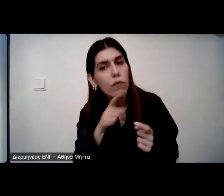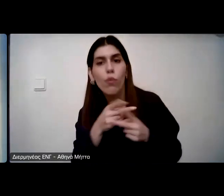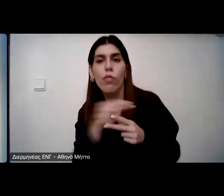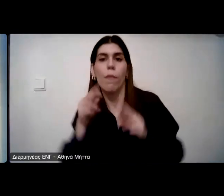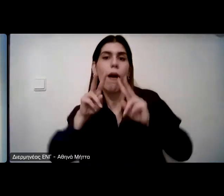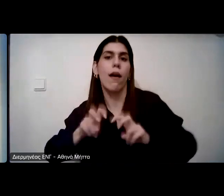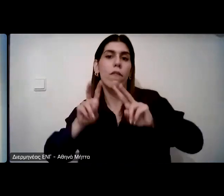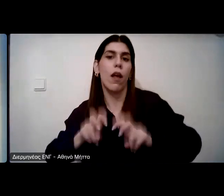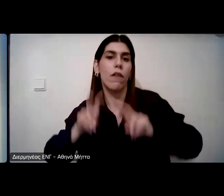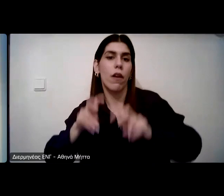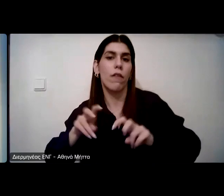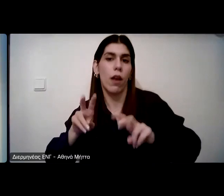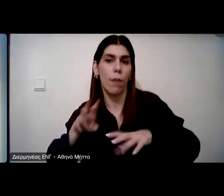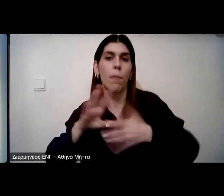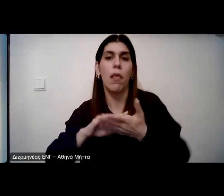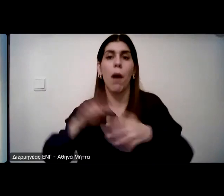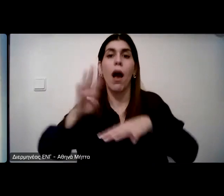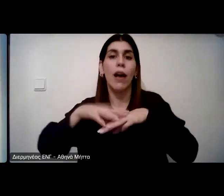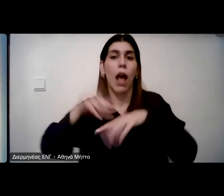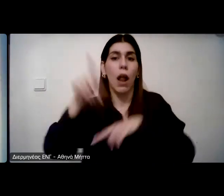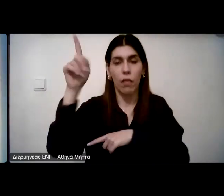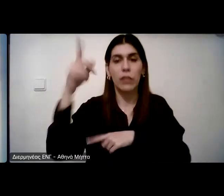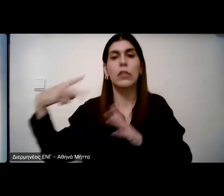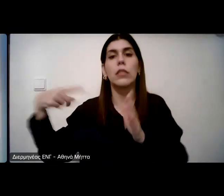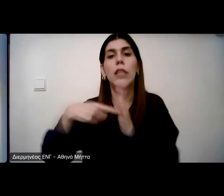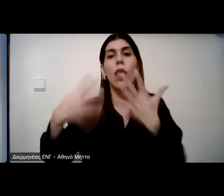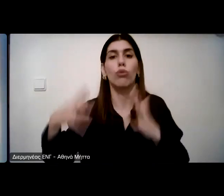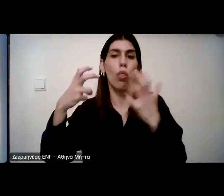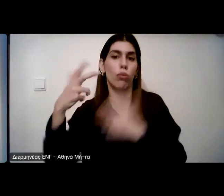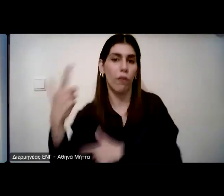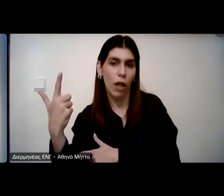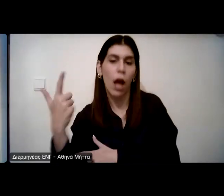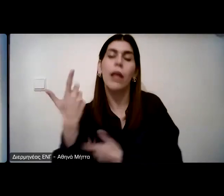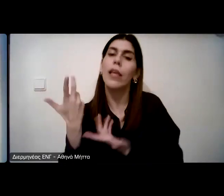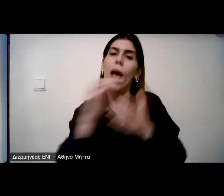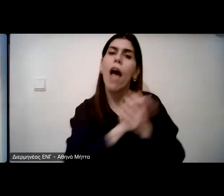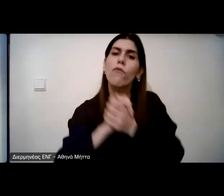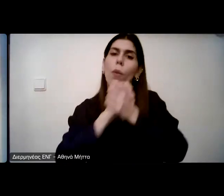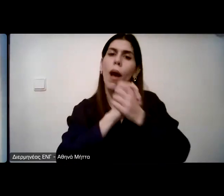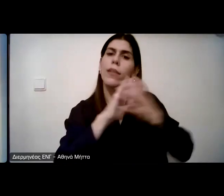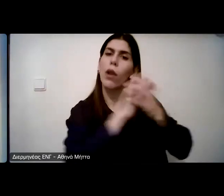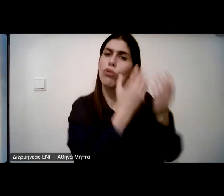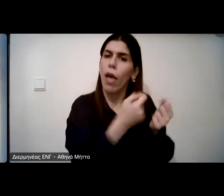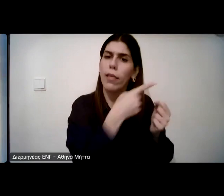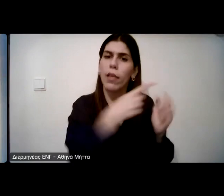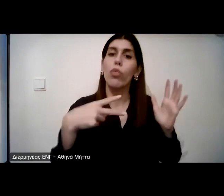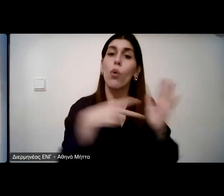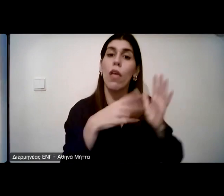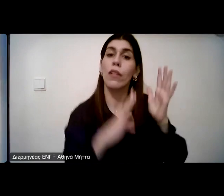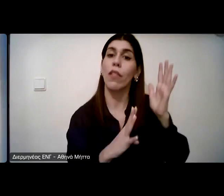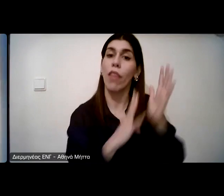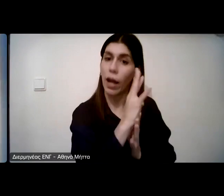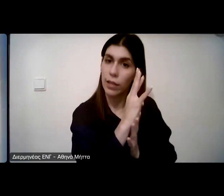Καναδά ήδη από το 1987 ή της Ευρωπαϊκής Ένωσης του 2014, από την οποία